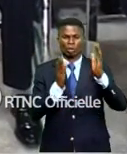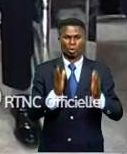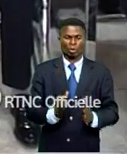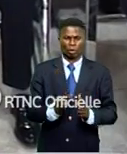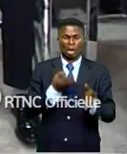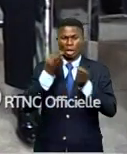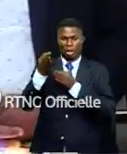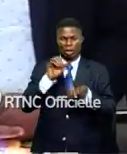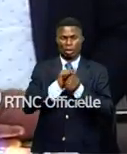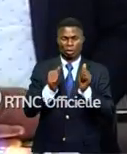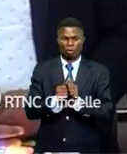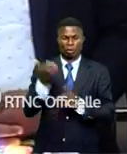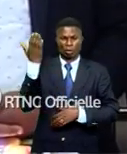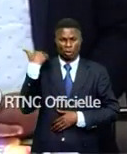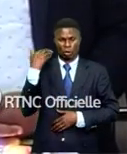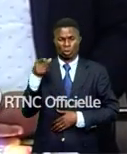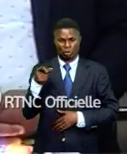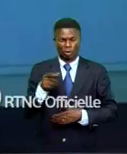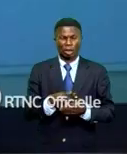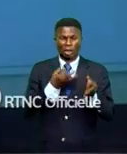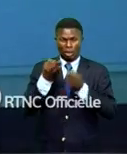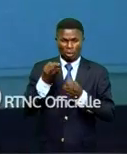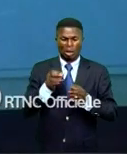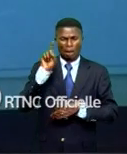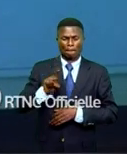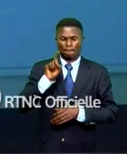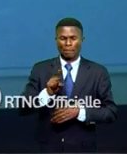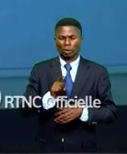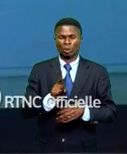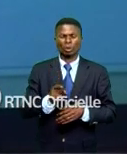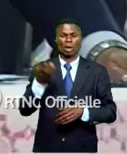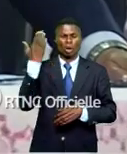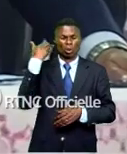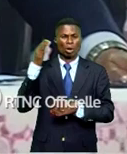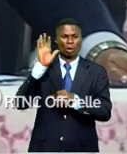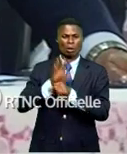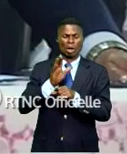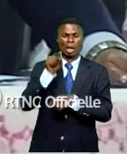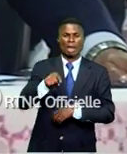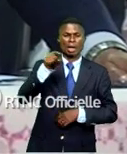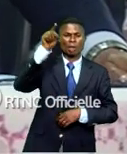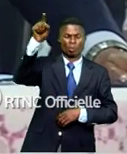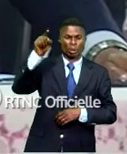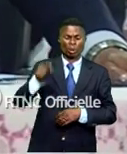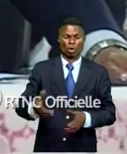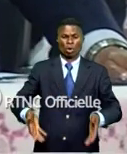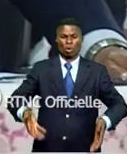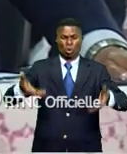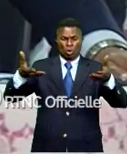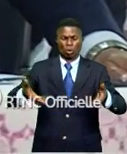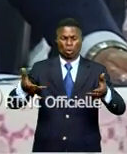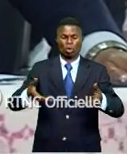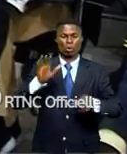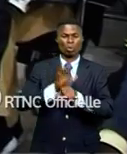le point sur les secteurs eau. Il se dégage un besoin exprimé en eau de plus d'un million de mètres cubes d'eau le jour